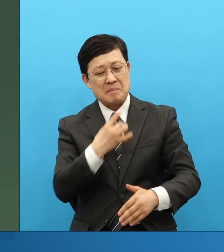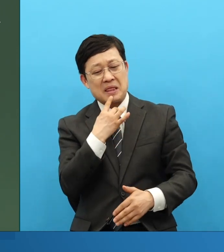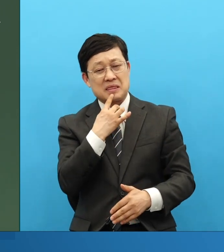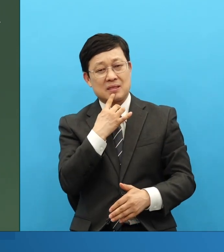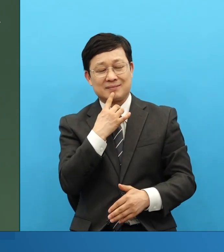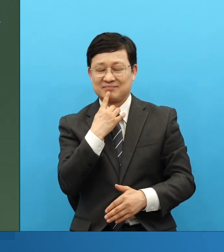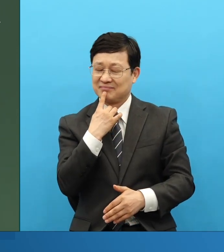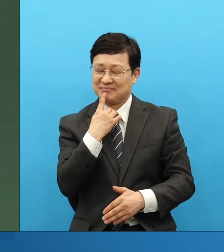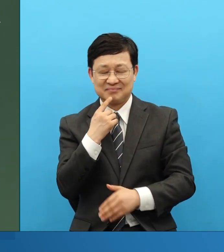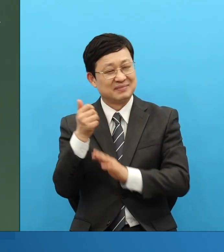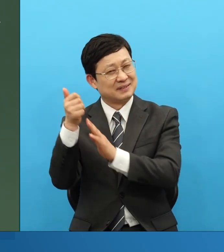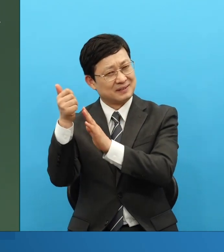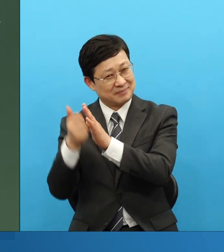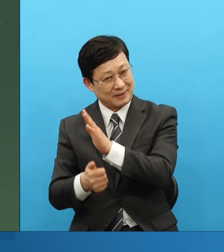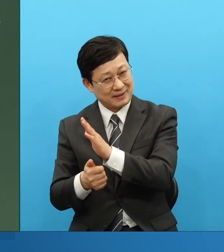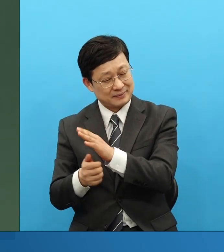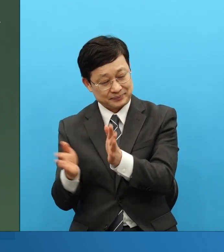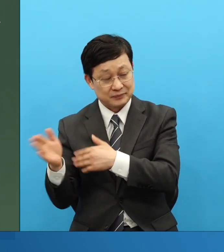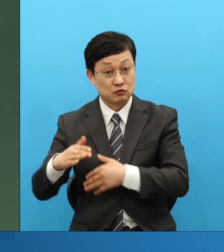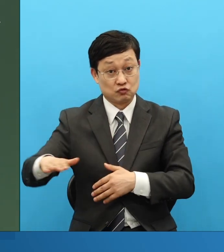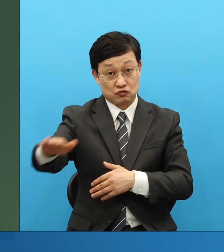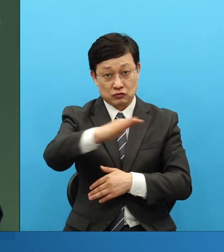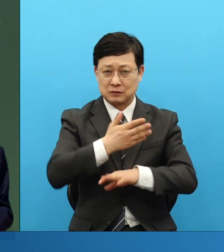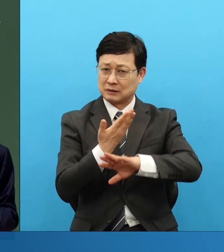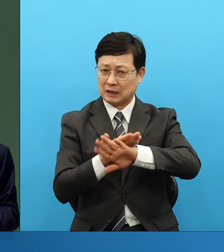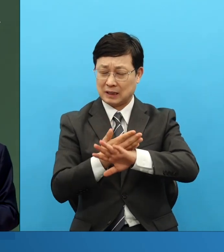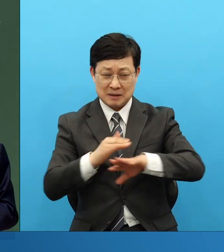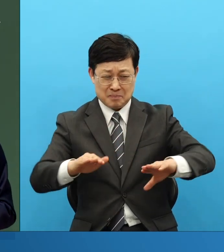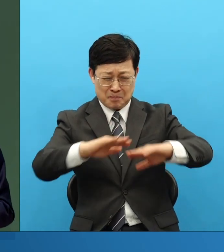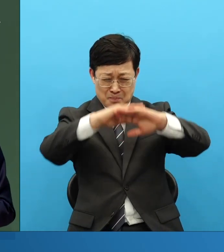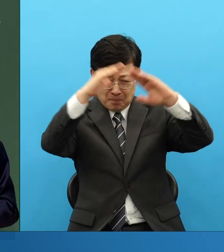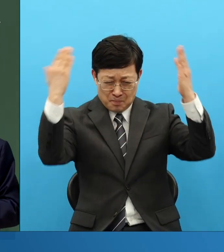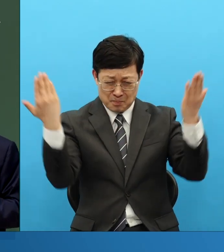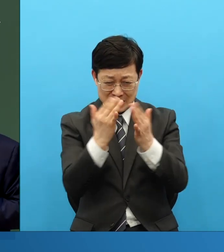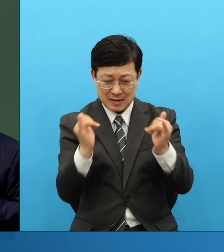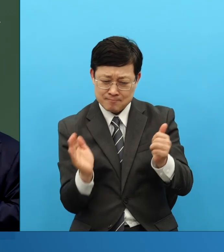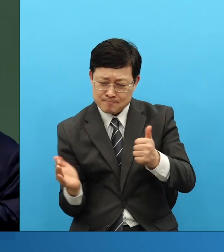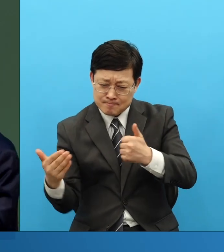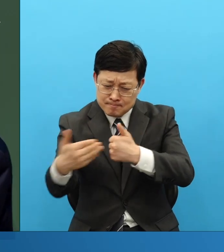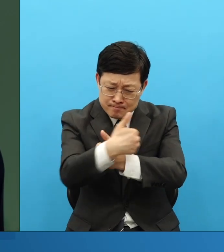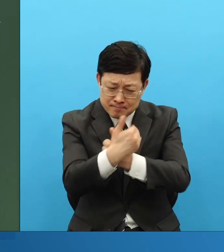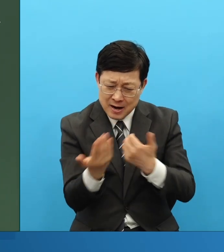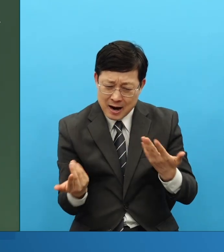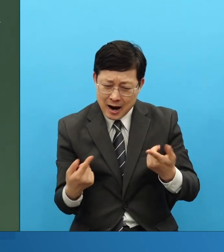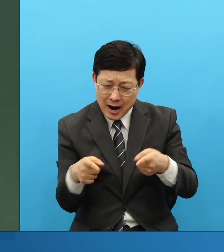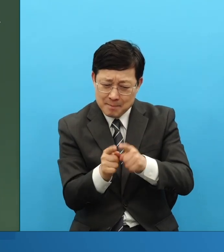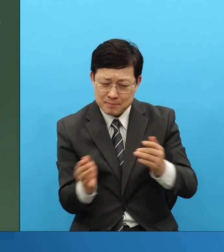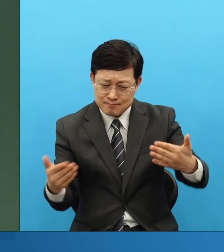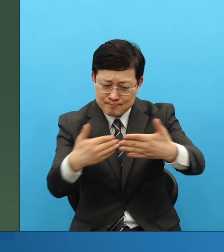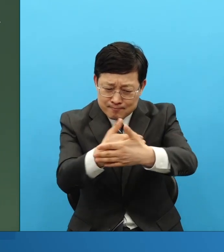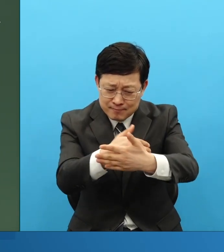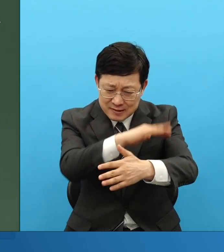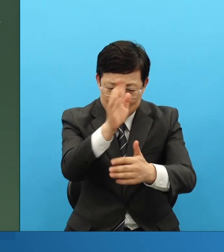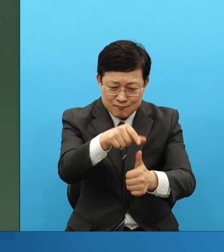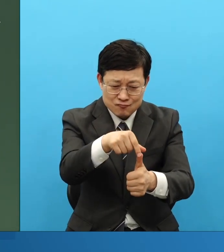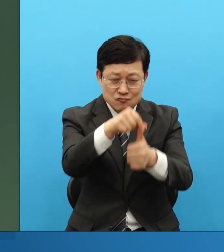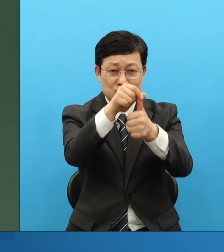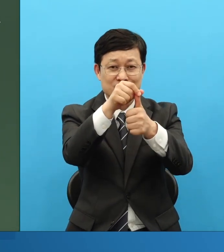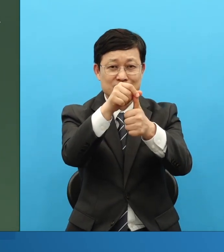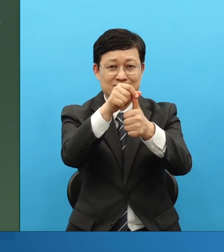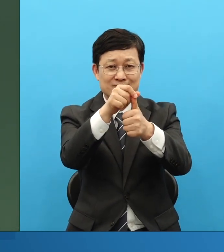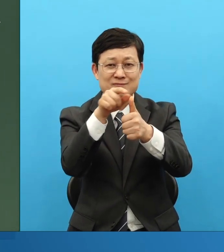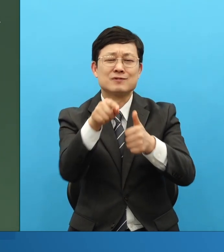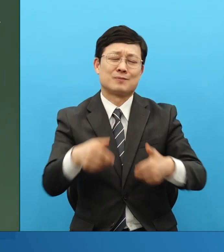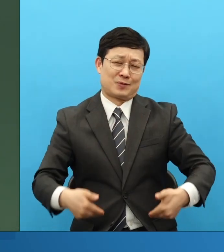우리는 모든 사람을 살리는 겁니다. That for us, we are saving everyone, synergy. 모두를 살리는 that 거죠. we are saving